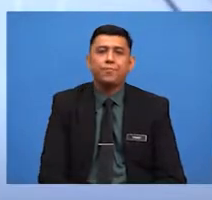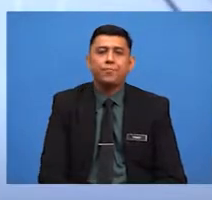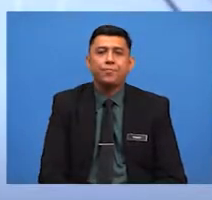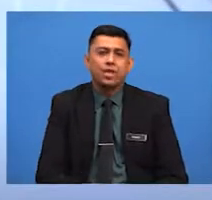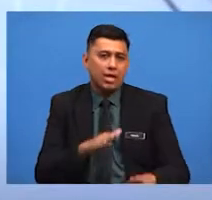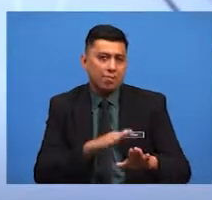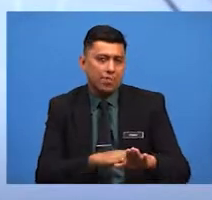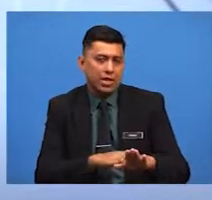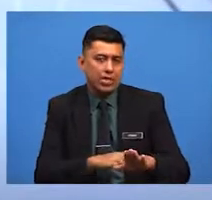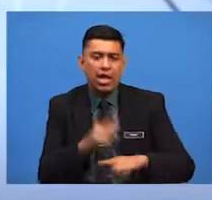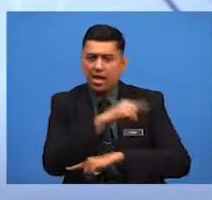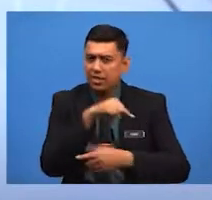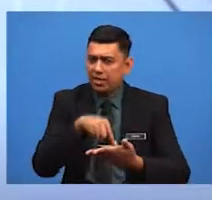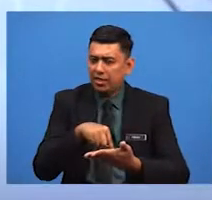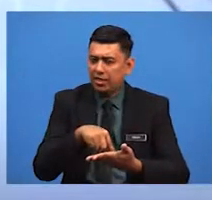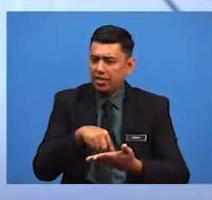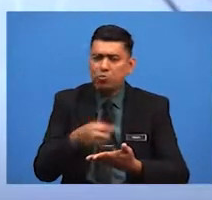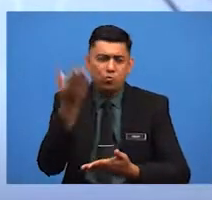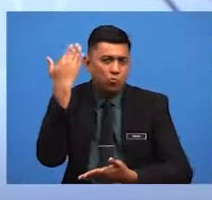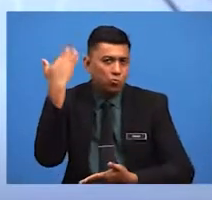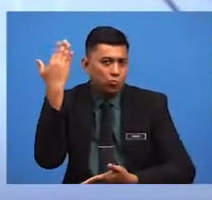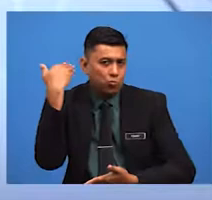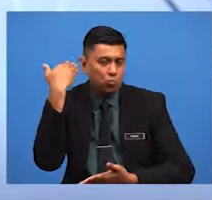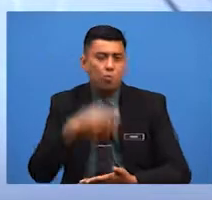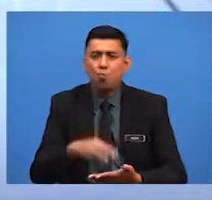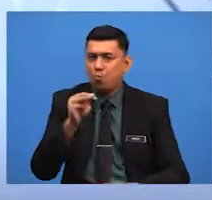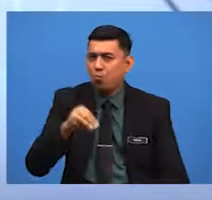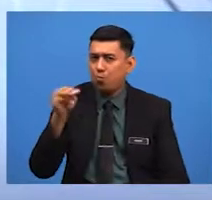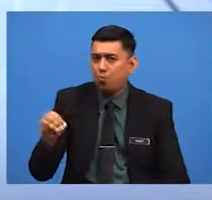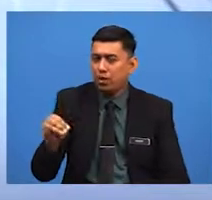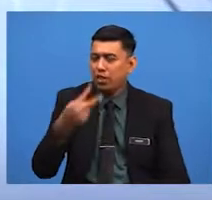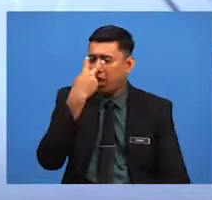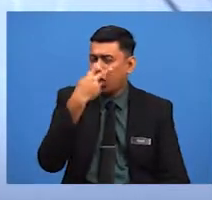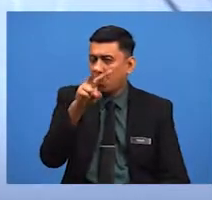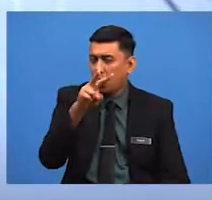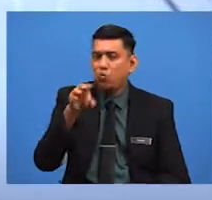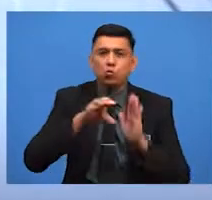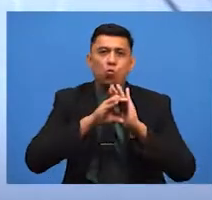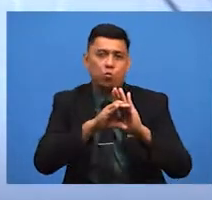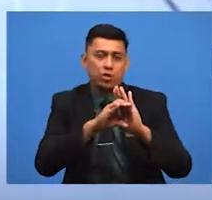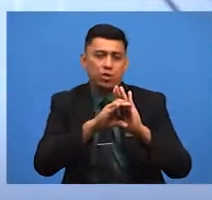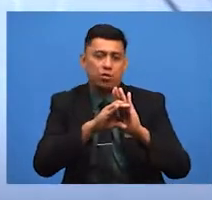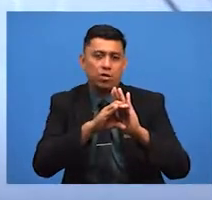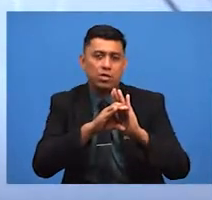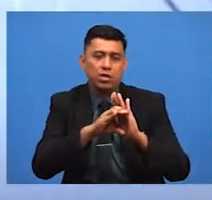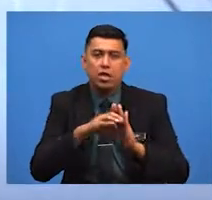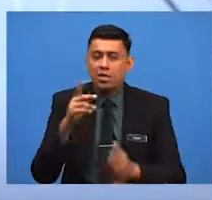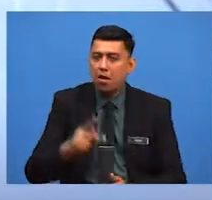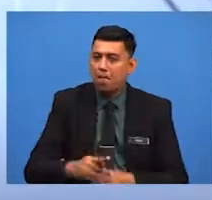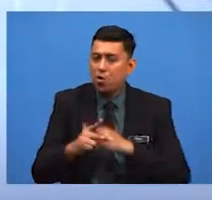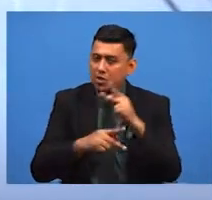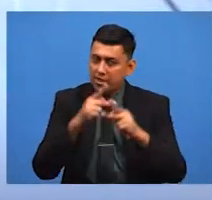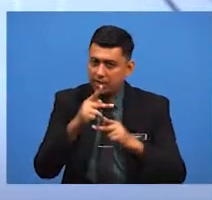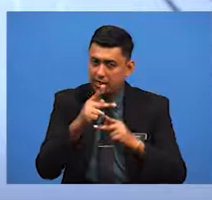Pada sesi pembelajaran yang lepas, murid-murid telah melihat contoh prosedur operasi